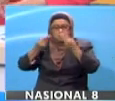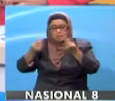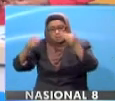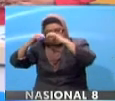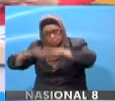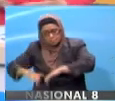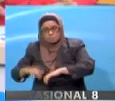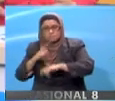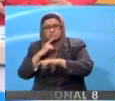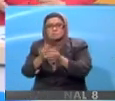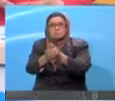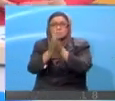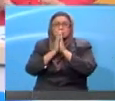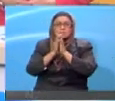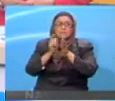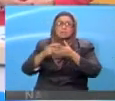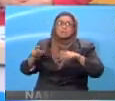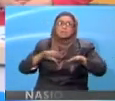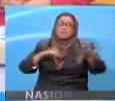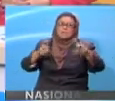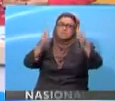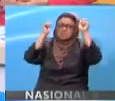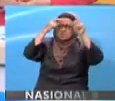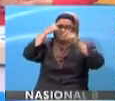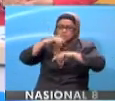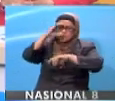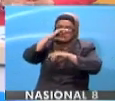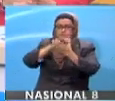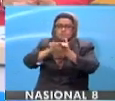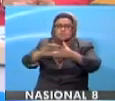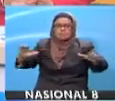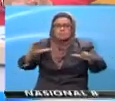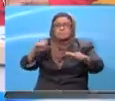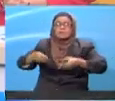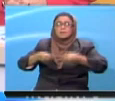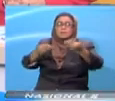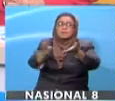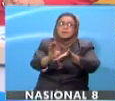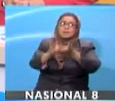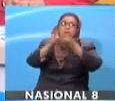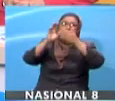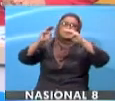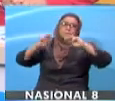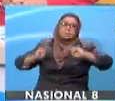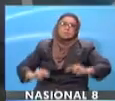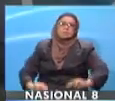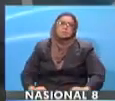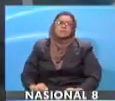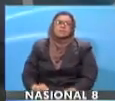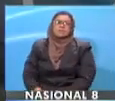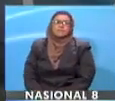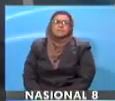bertindak pantas dalam aspek mencari dan menyelamat selain memberikan bantuan kemanusiaan.